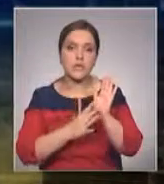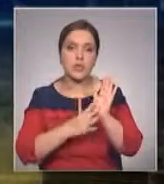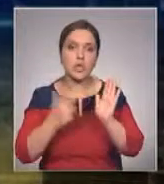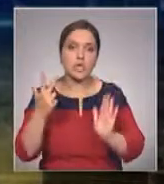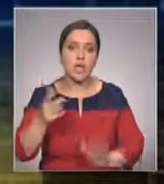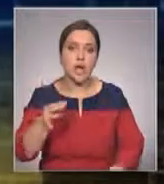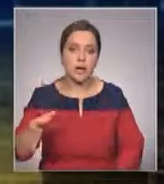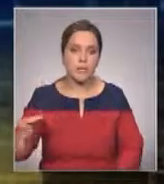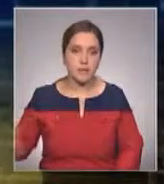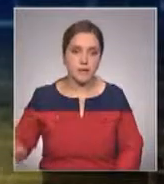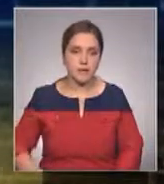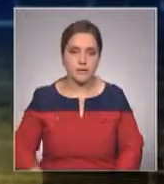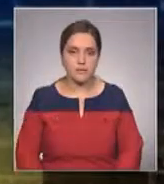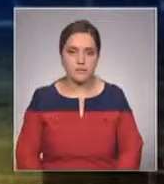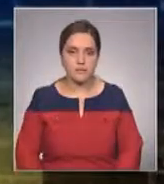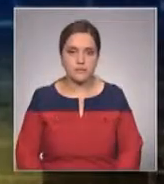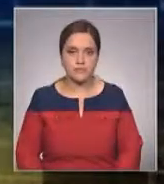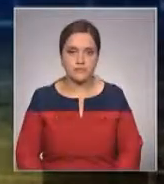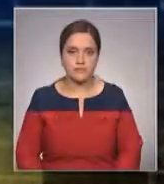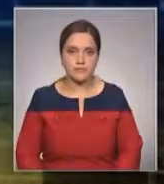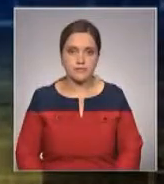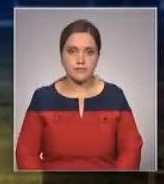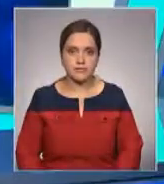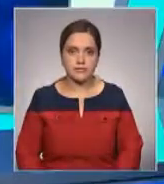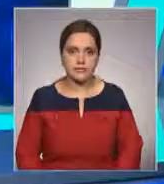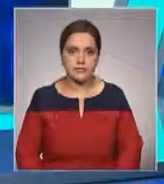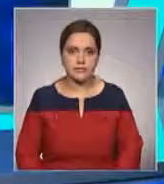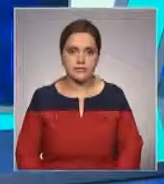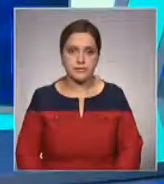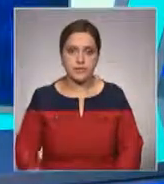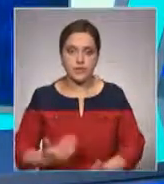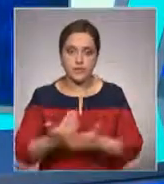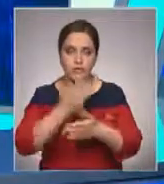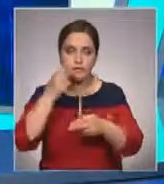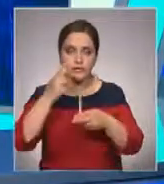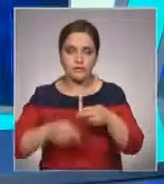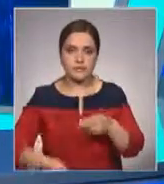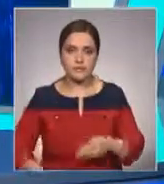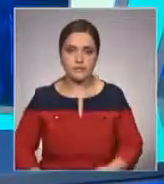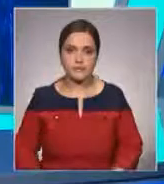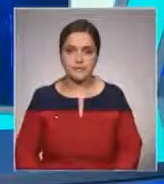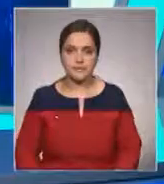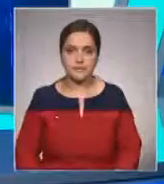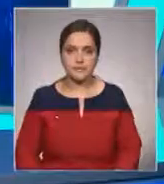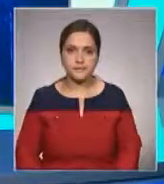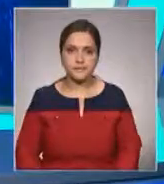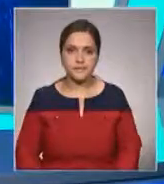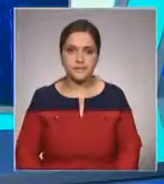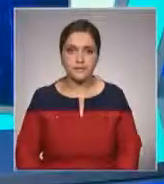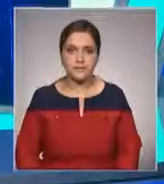29,93. И на этом пока все. До встречи.